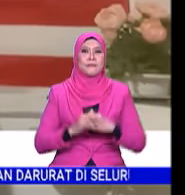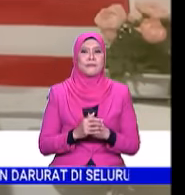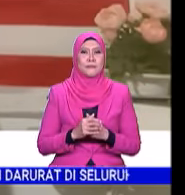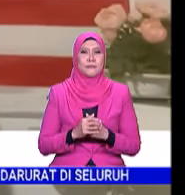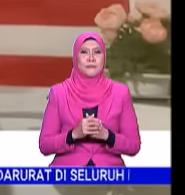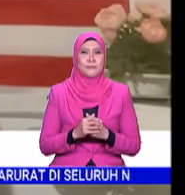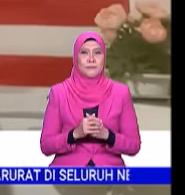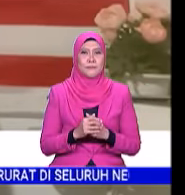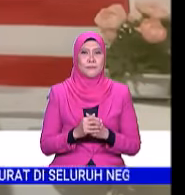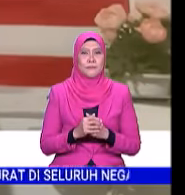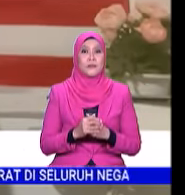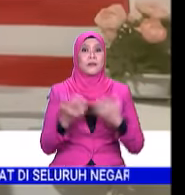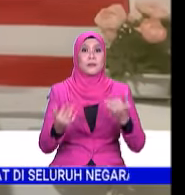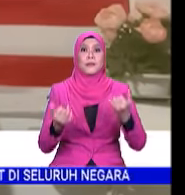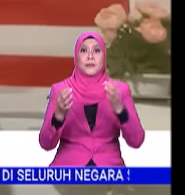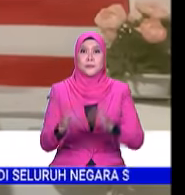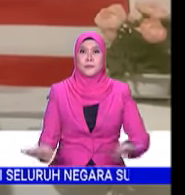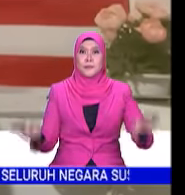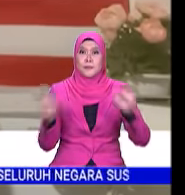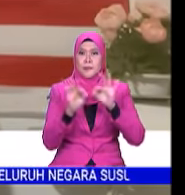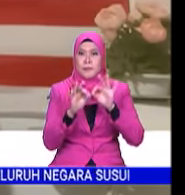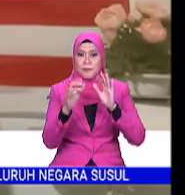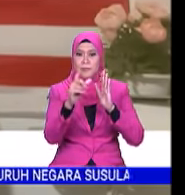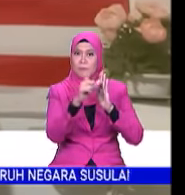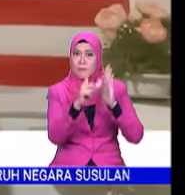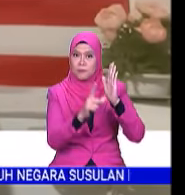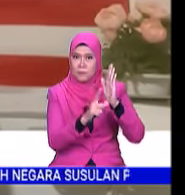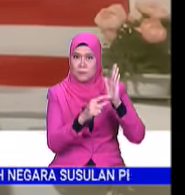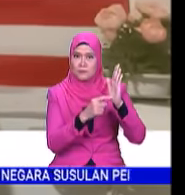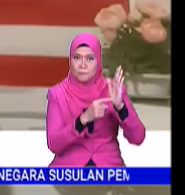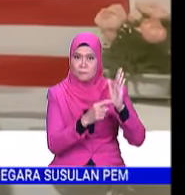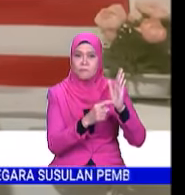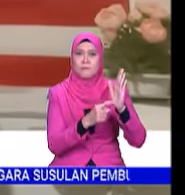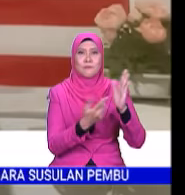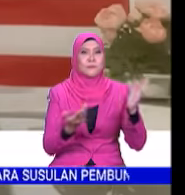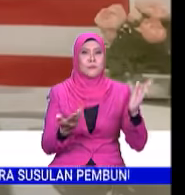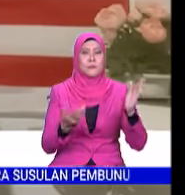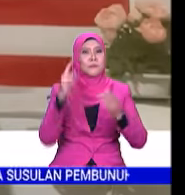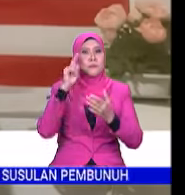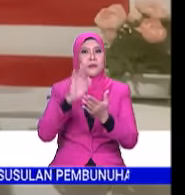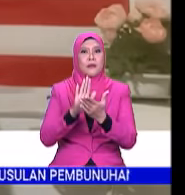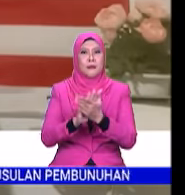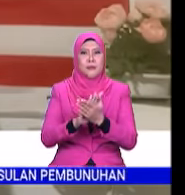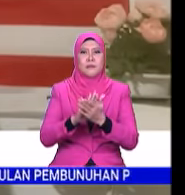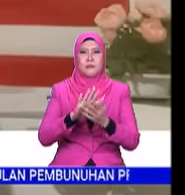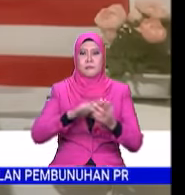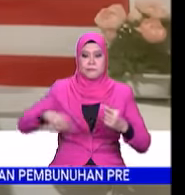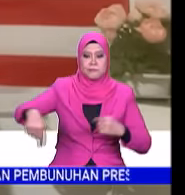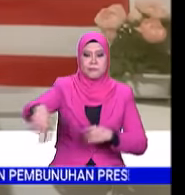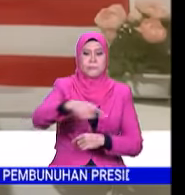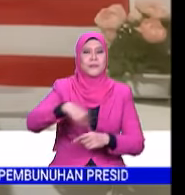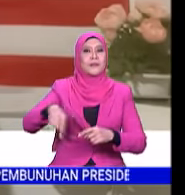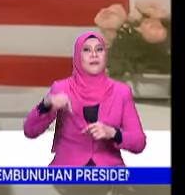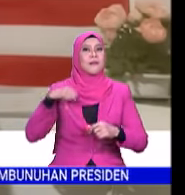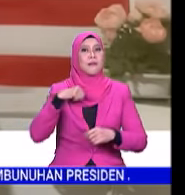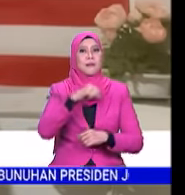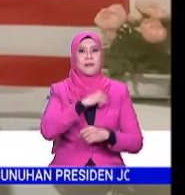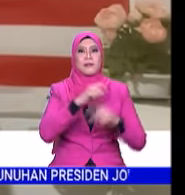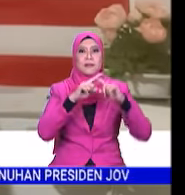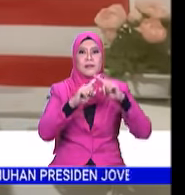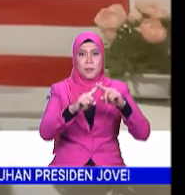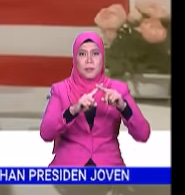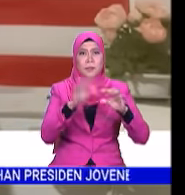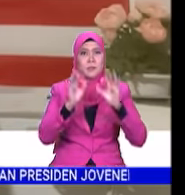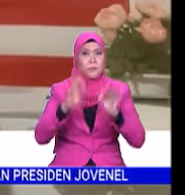Jadi kata kunci yang ada dalam perlembagaan ialah kepercayaan majoriti ahli Dewan. Jadi walaupun sesuatu